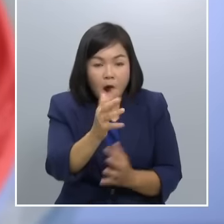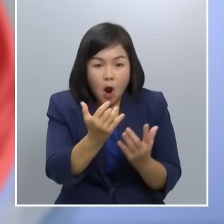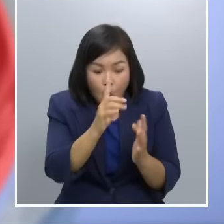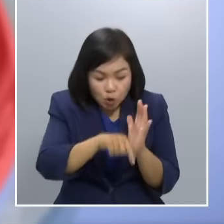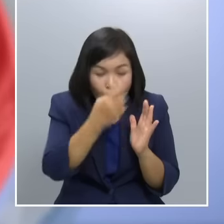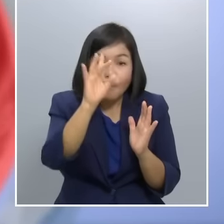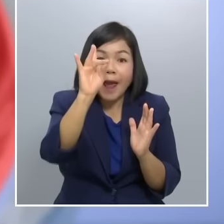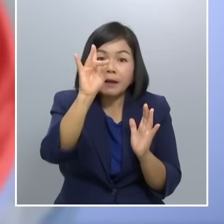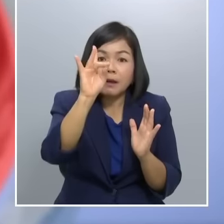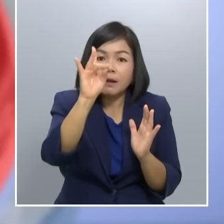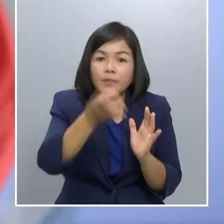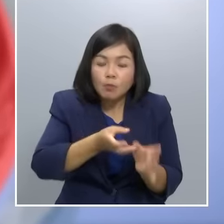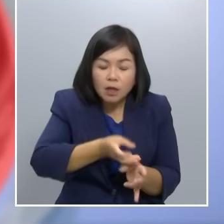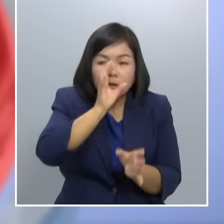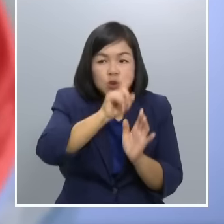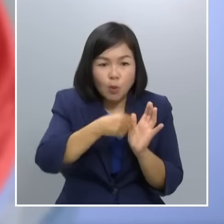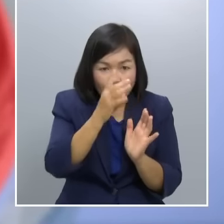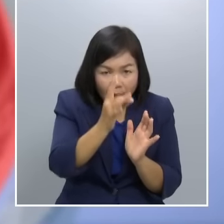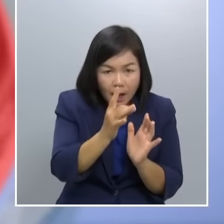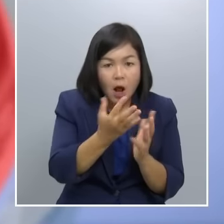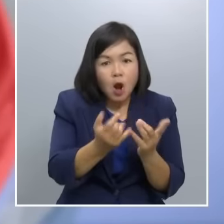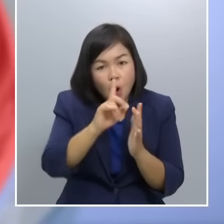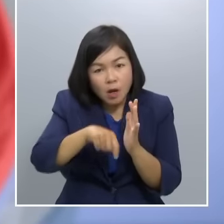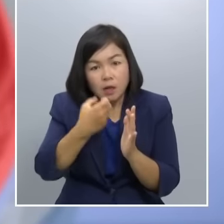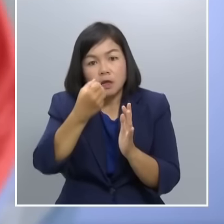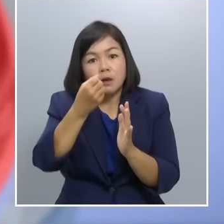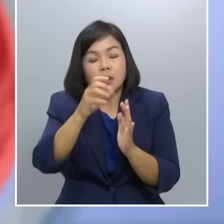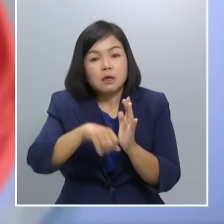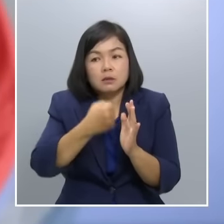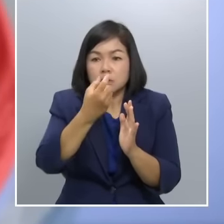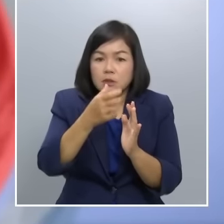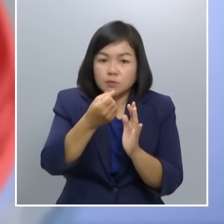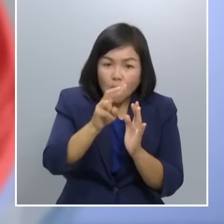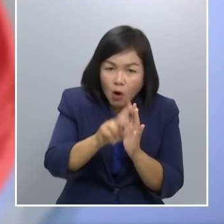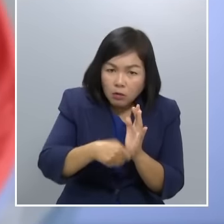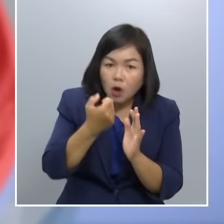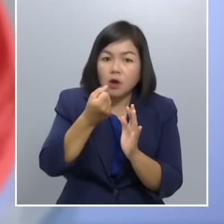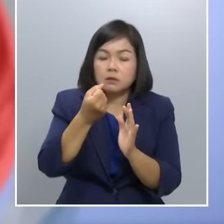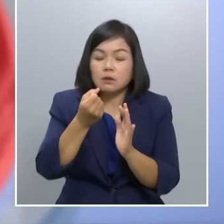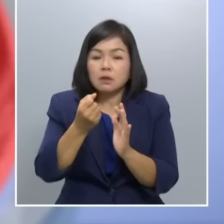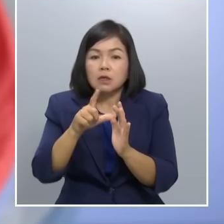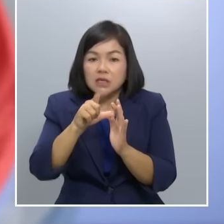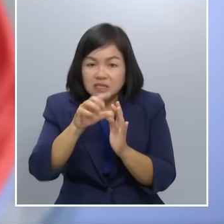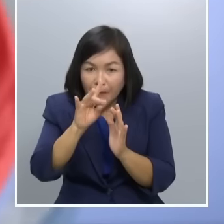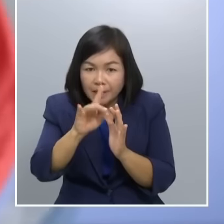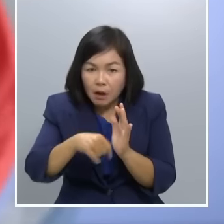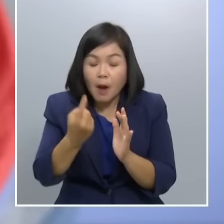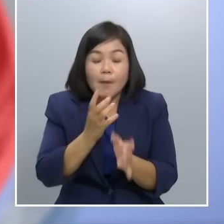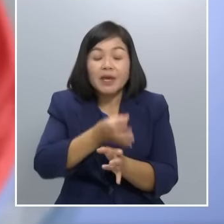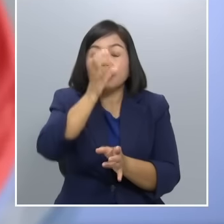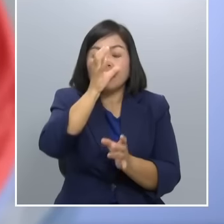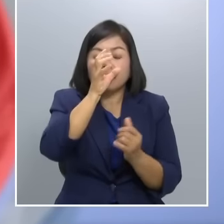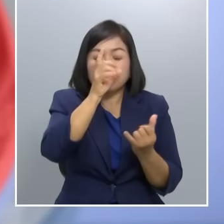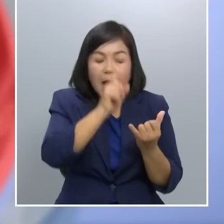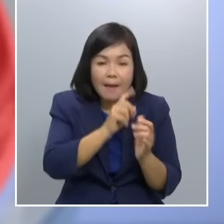ชมอื12ชม 24ชม 48ชมค่ะคือบางคนนี่ไม่ได้หมายความว่ากินปึ๊บนี่